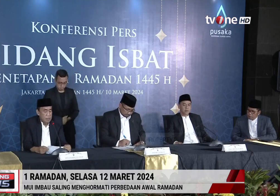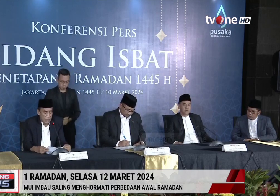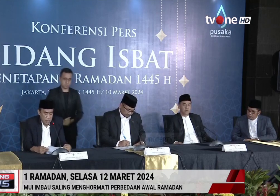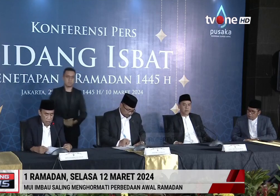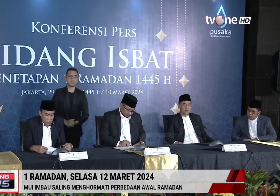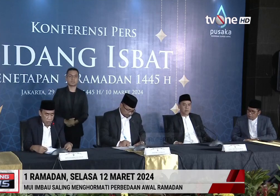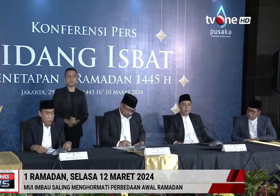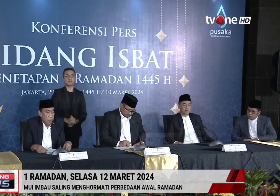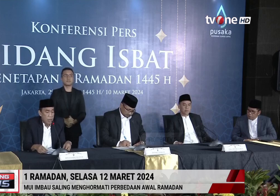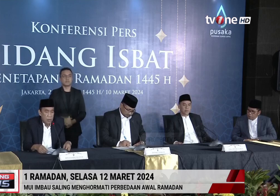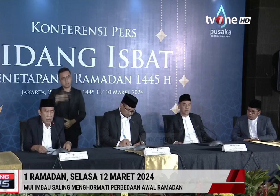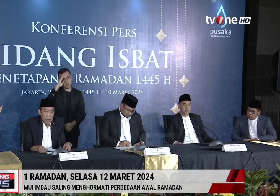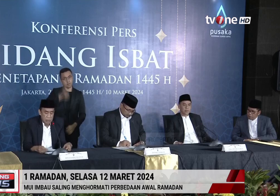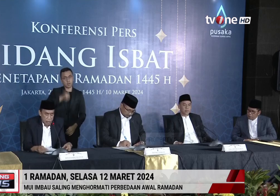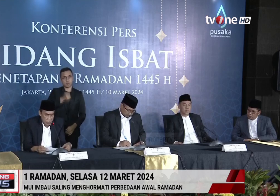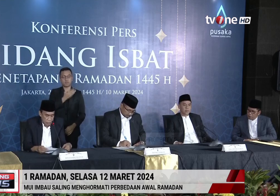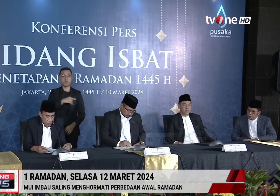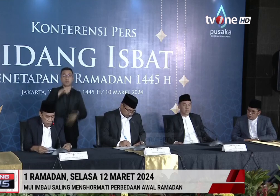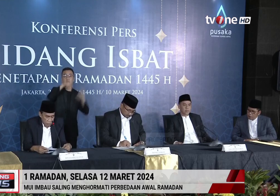Bismillahirrahmanirrahim. Assalamualaikum warahmatullahi